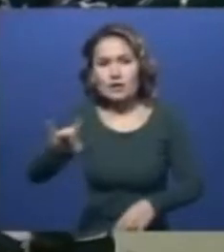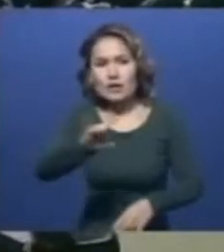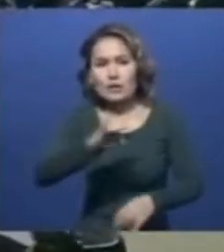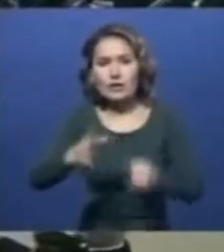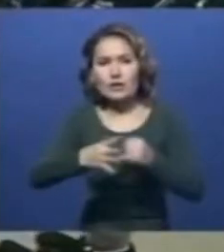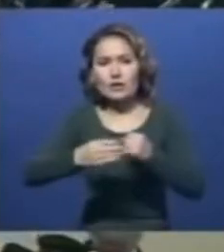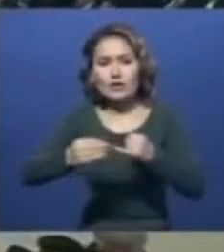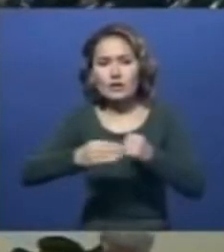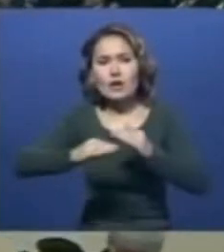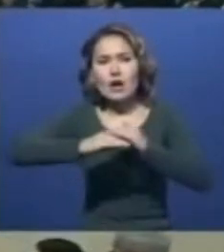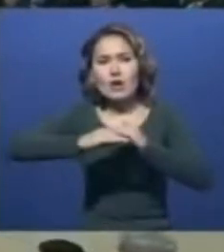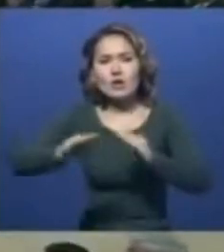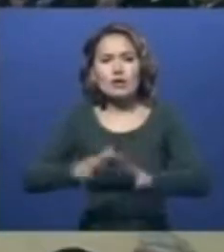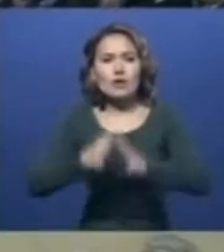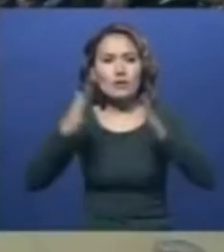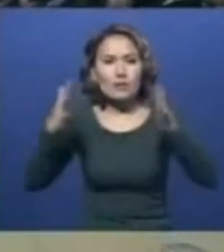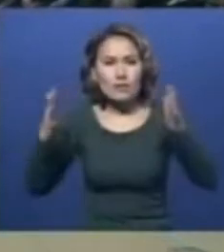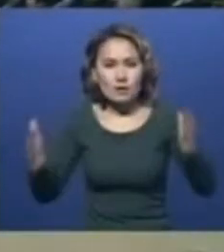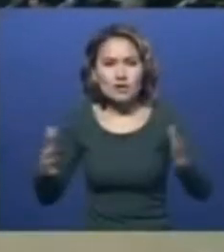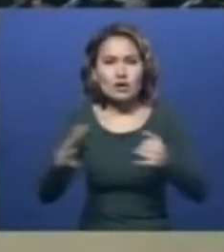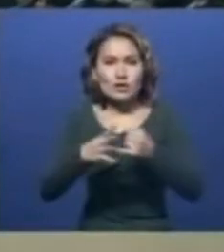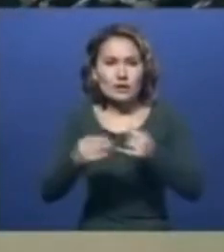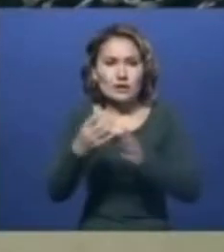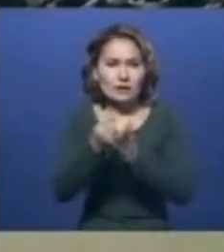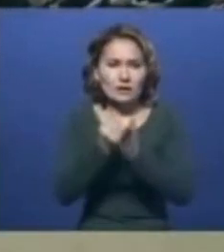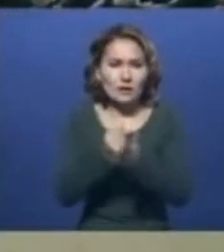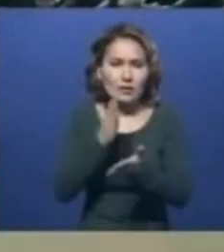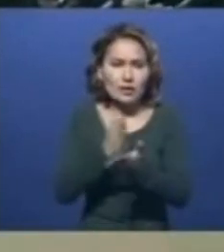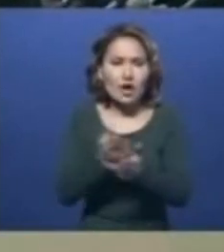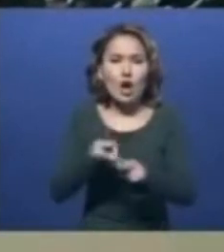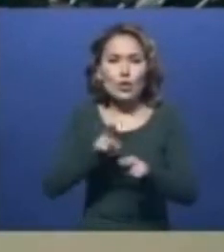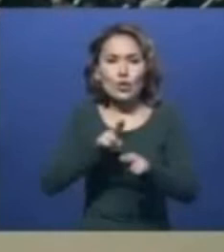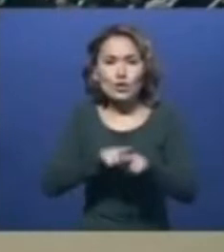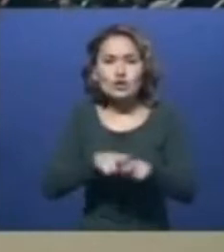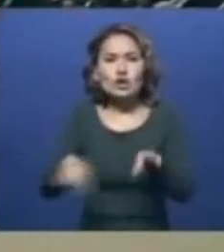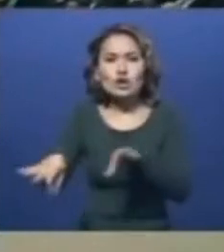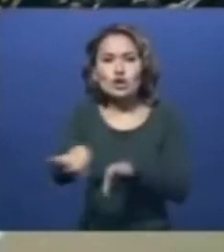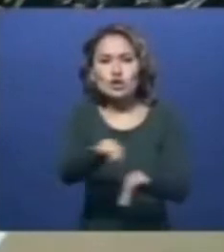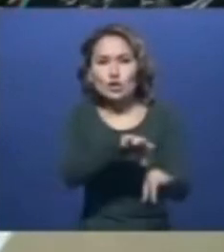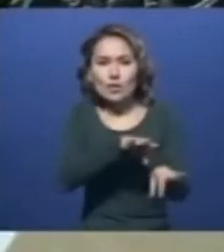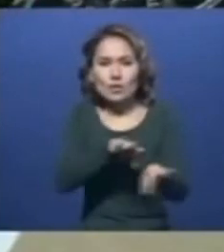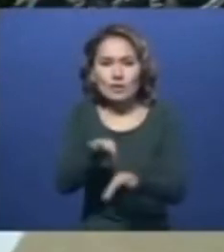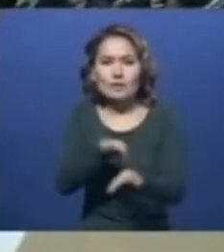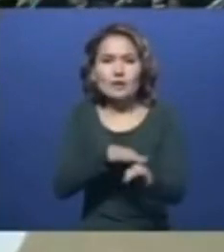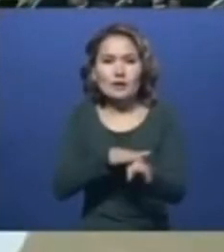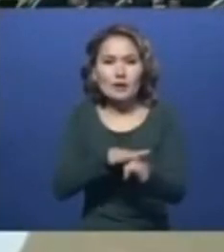ұланғайыр аумақтың иесі болып саналады. Сондықтан аталған жоспар орасан қаражат пен